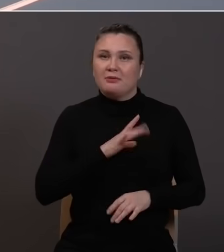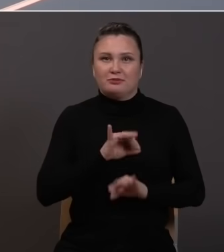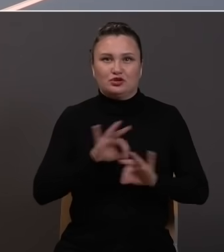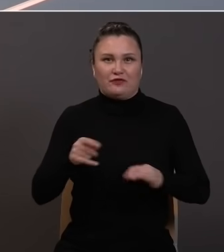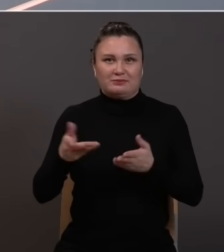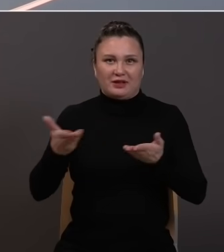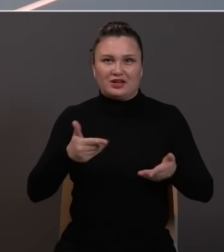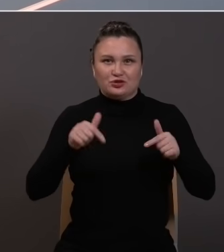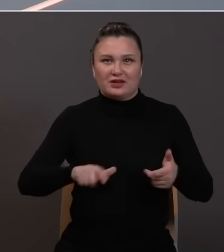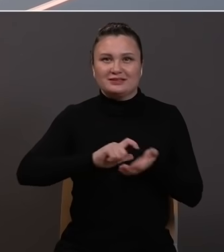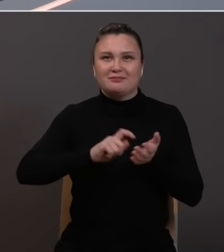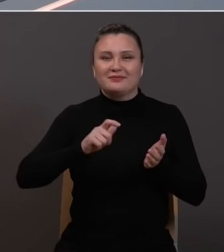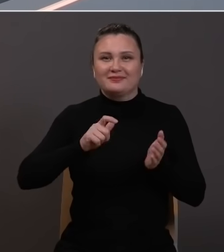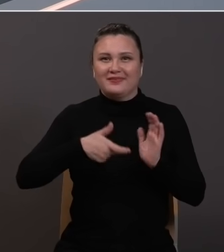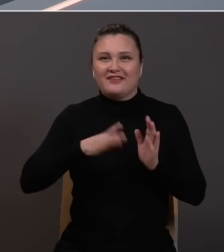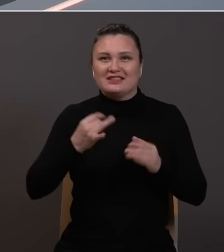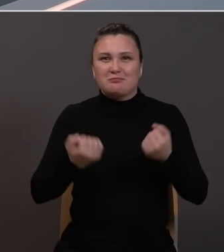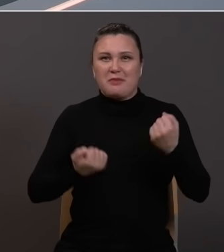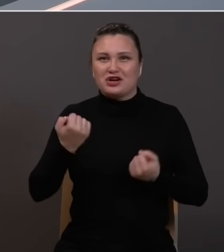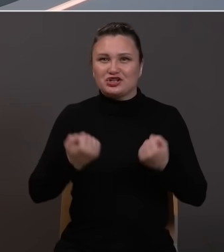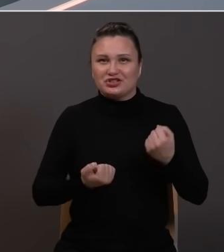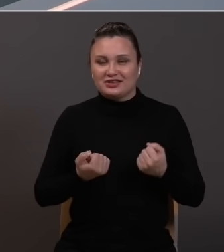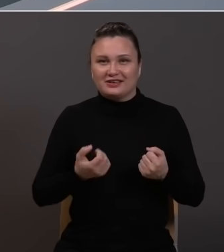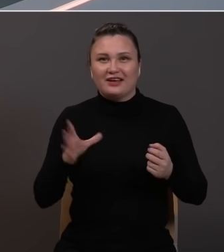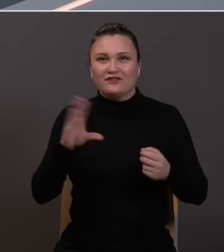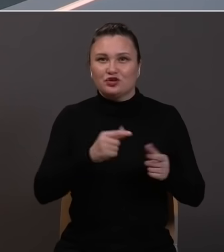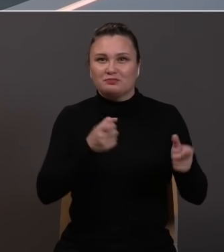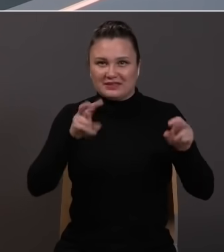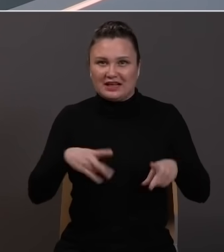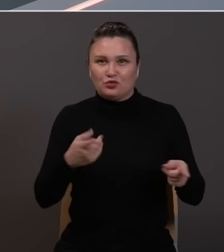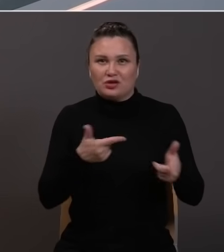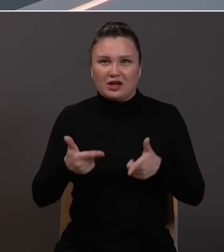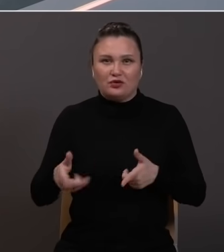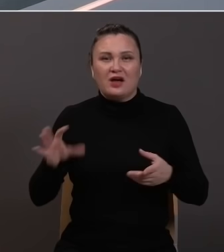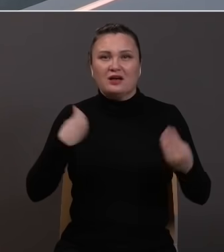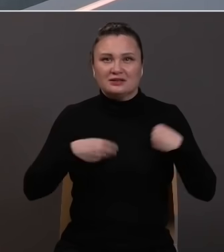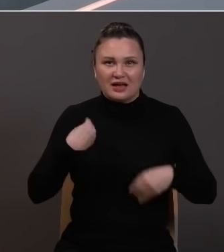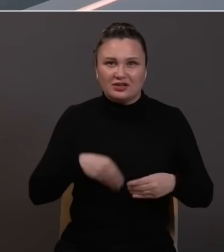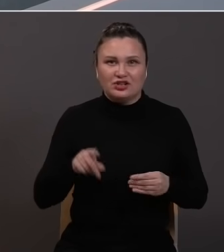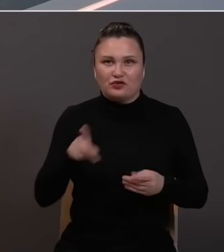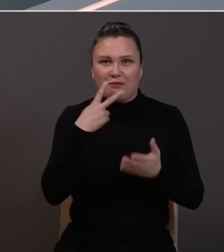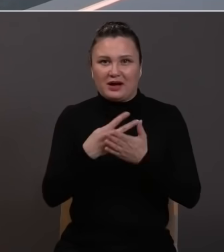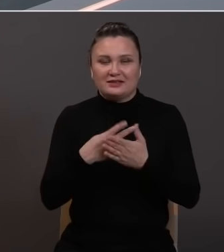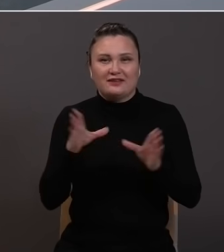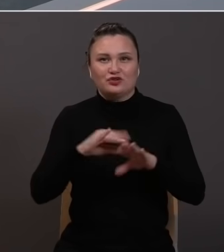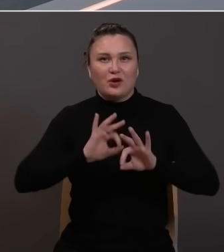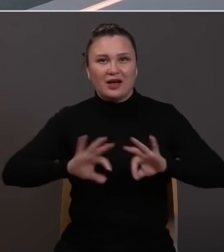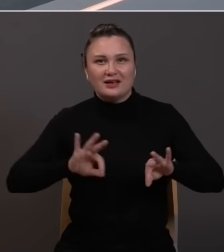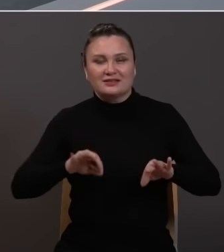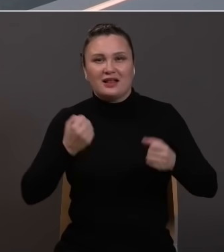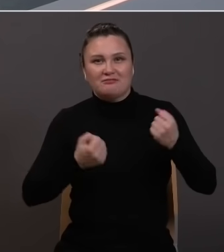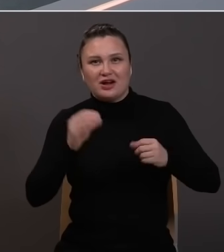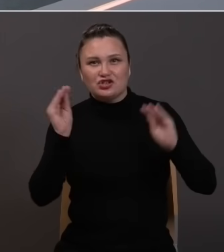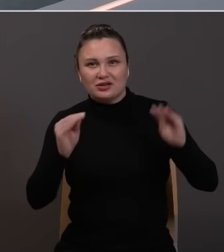с машиной вот этой арктической. Уже тоже специально нужно готовить. Все правильно. У нас... Со всей этой одеждой, чтобы вы показали, все рассказали. Как вы